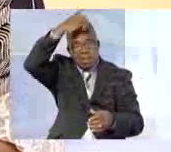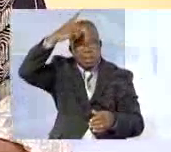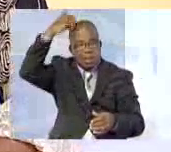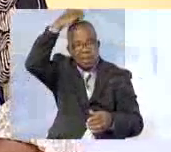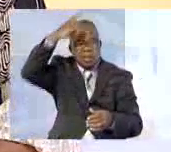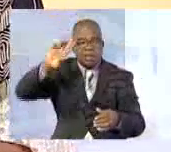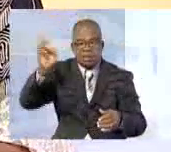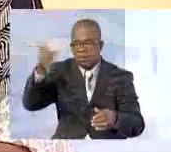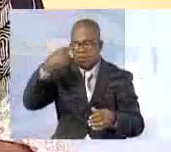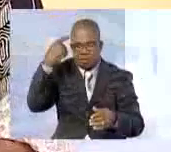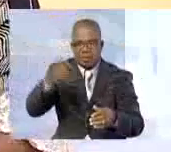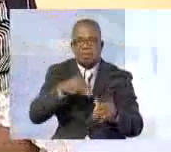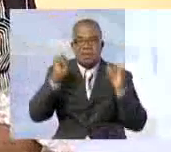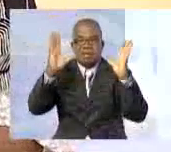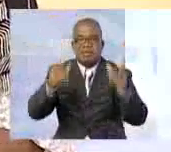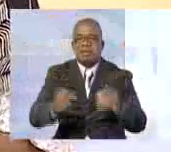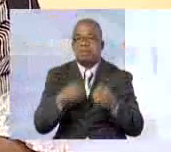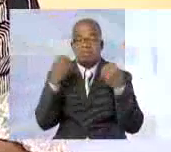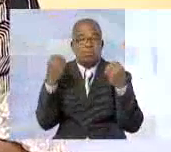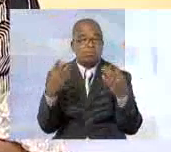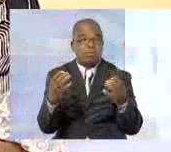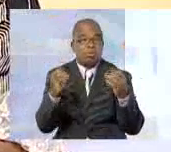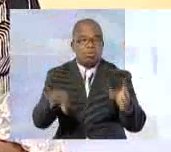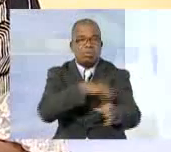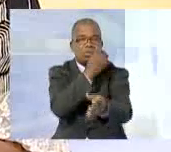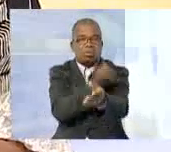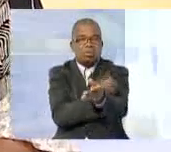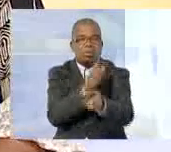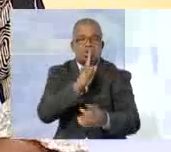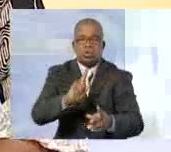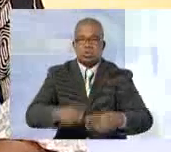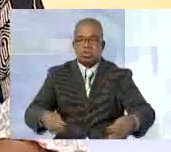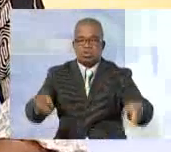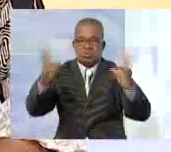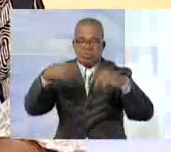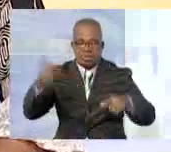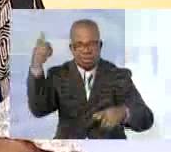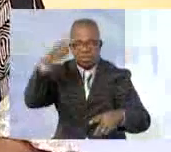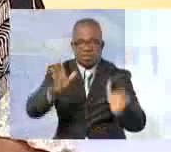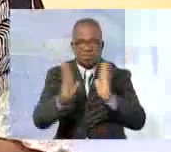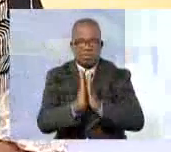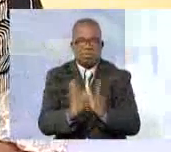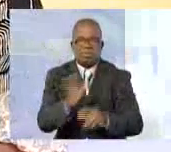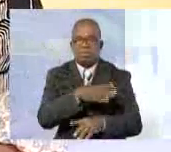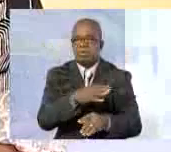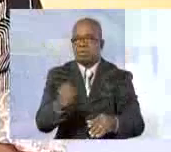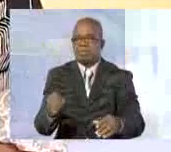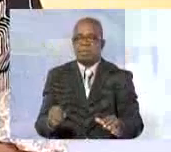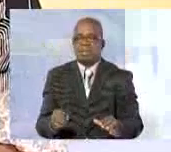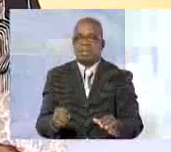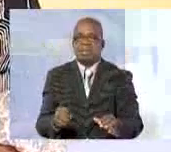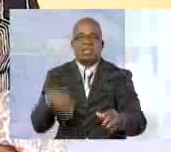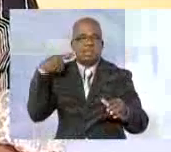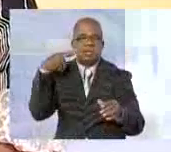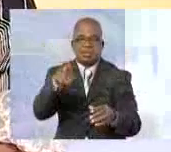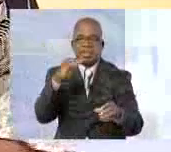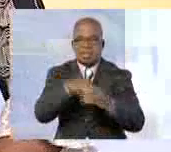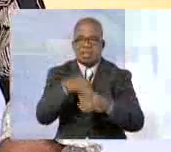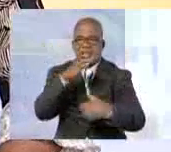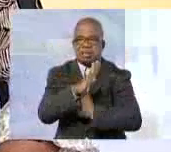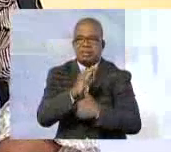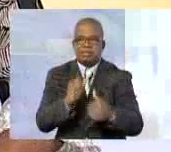le gouvernement ivoirien et plusieurs autres autorités se sont tous inclinés devant la dépouille du disparu. Reportage